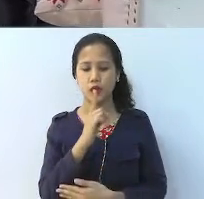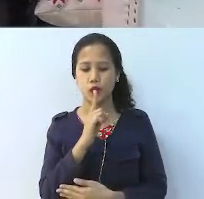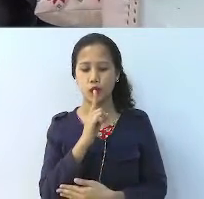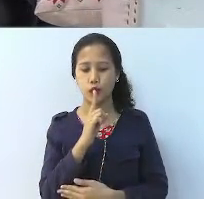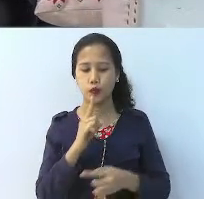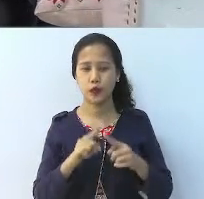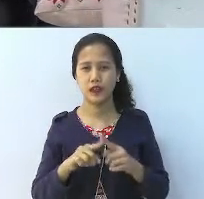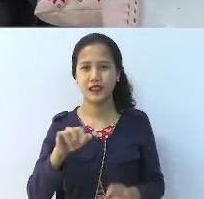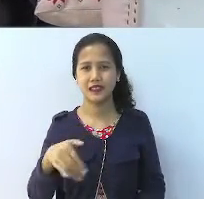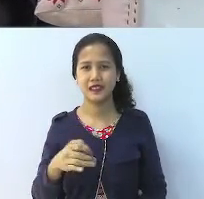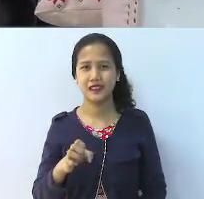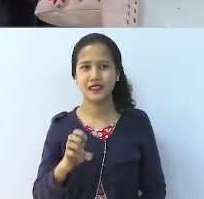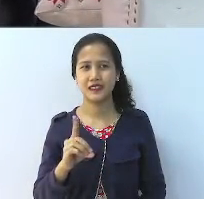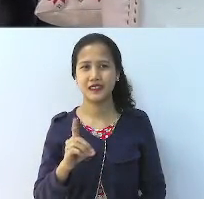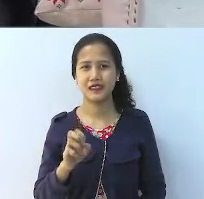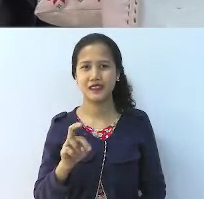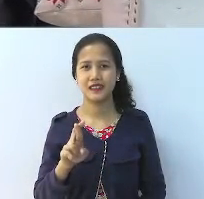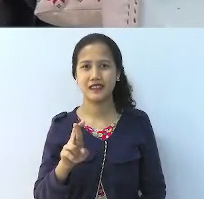Ma'am Ivan.